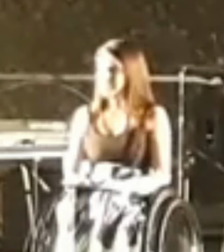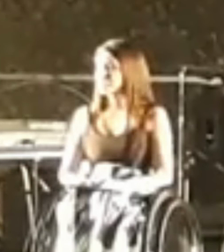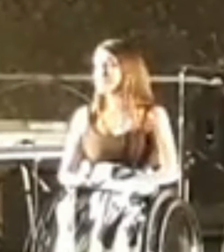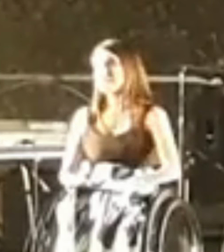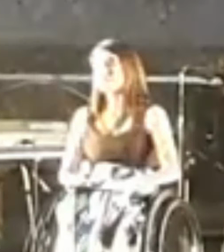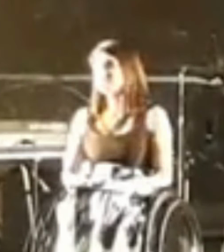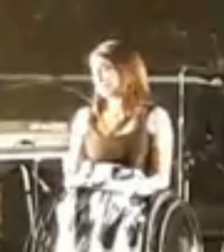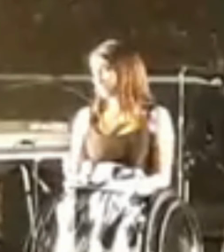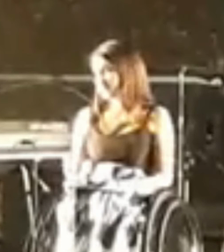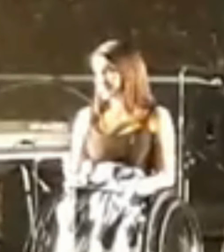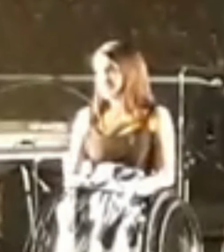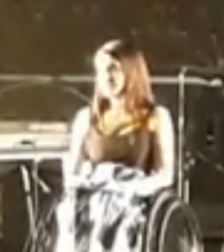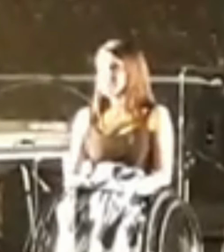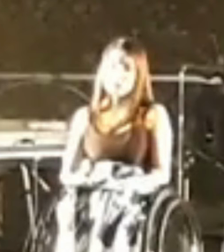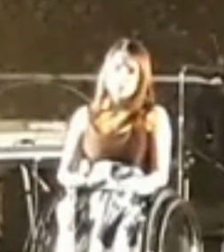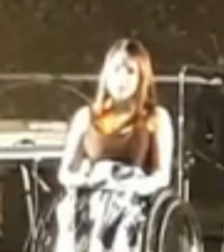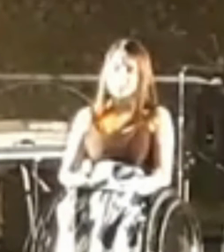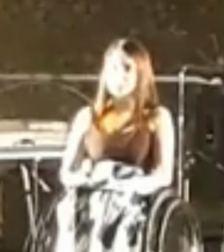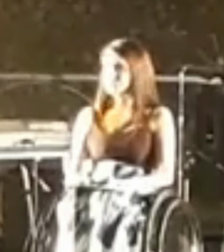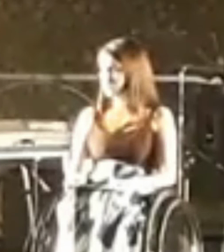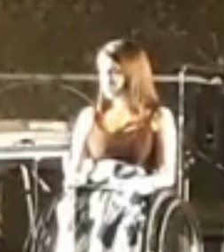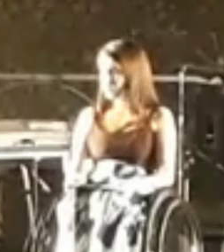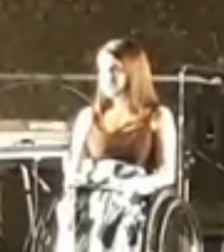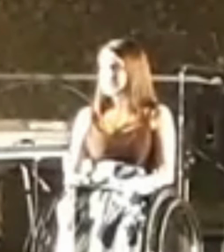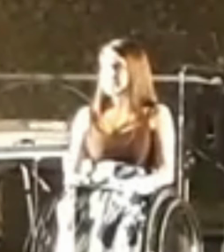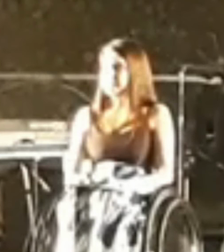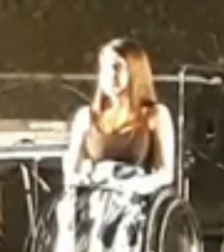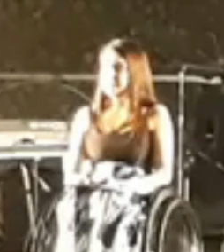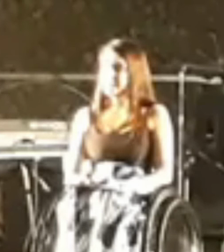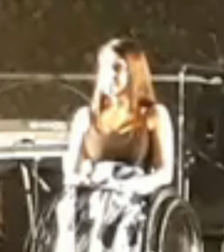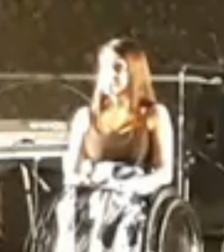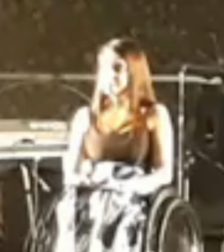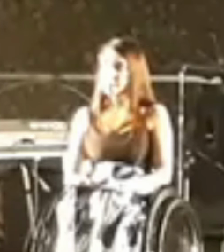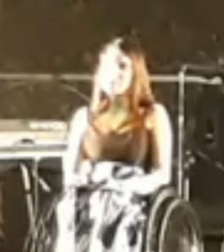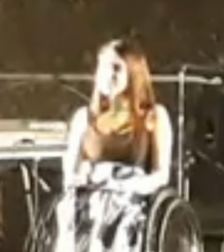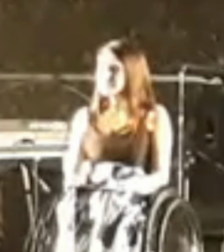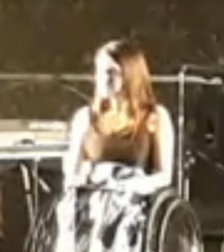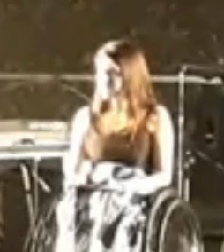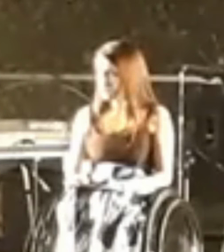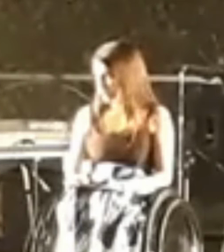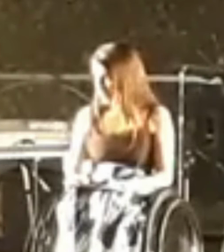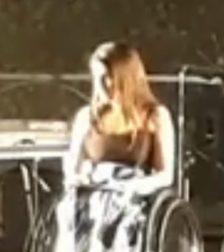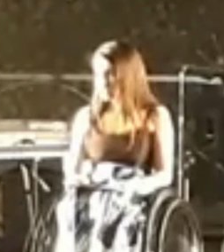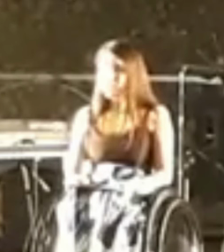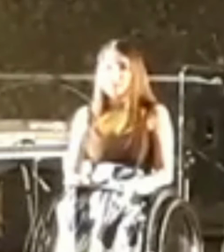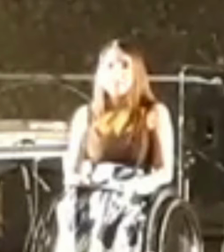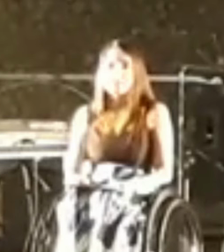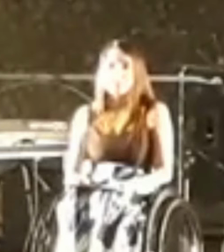per raccontare storie personali o di gruppo, ma mira anche a diventare un